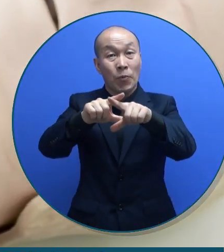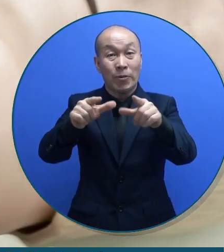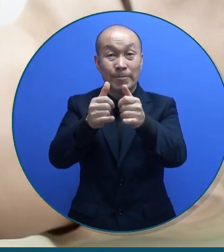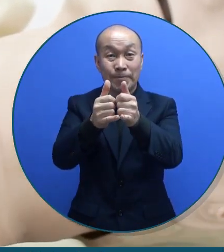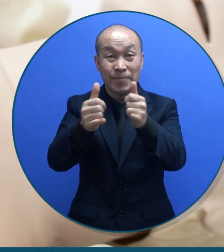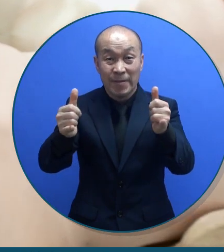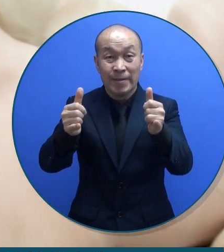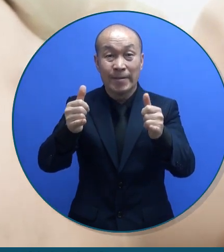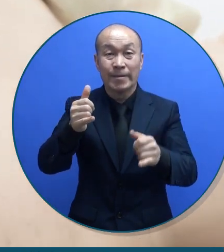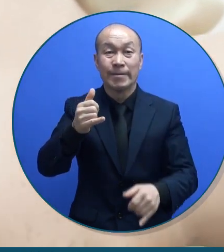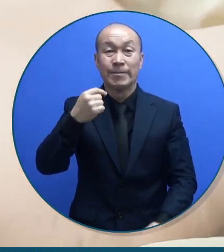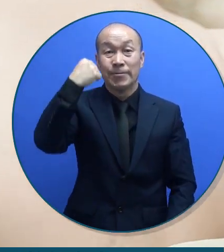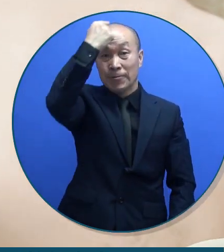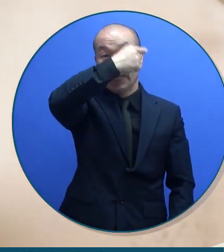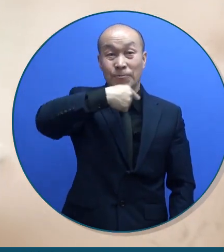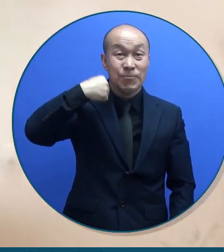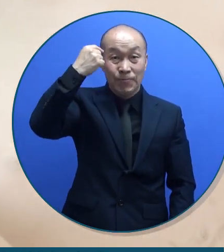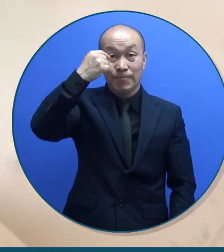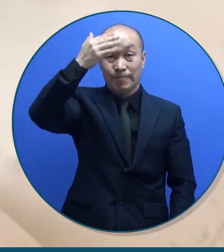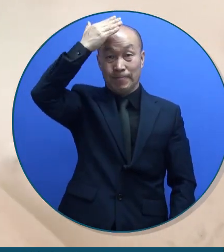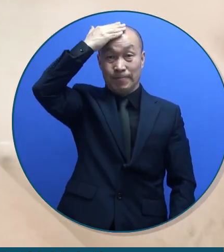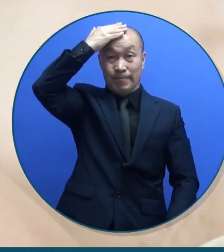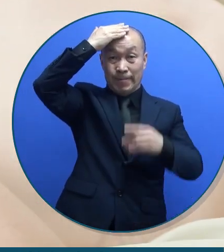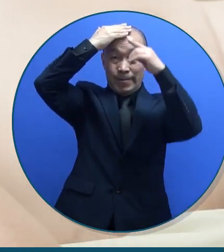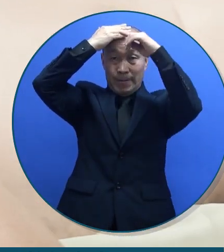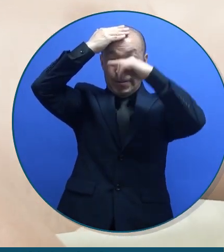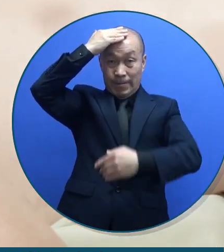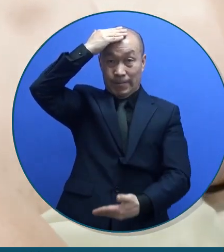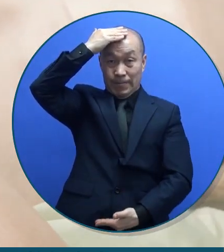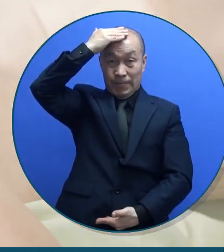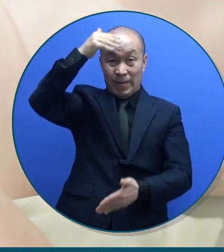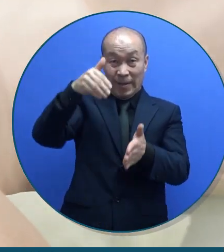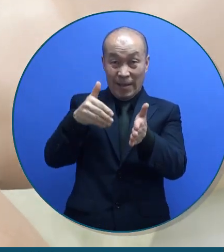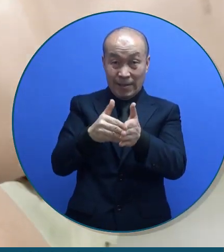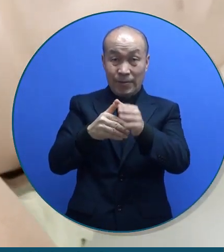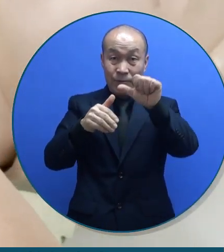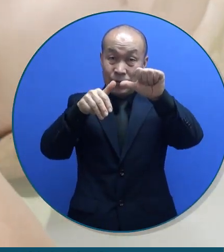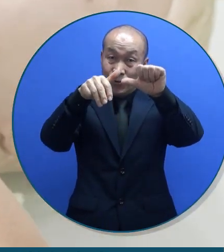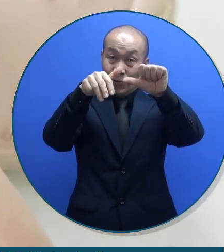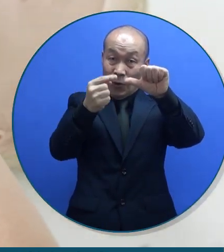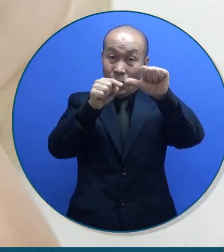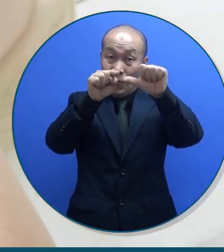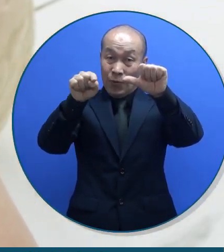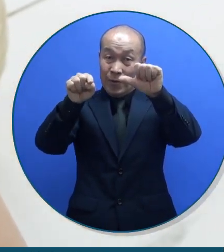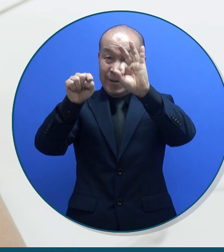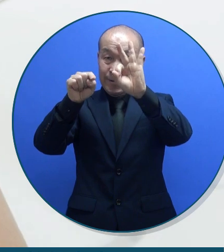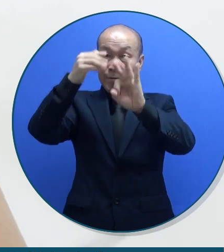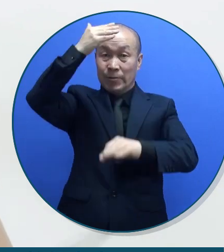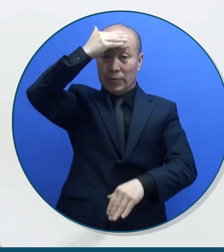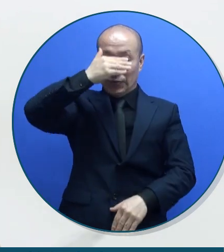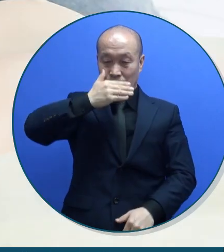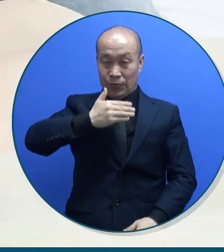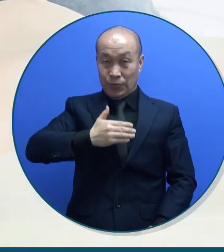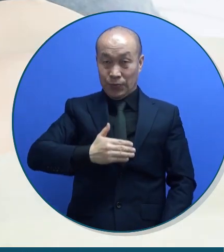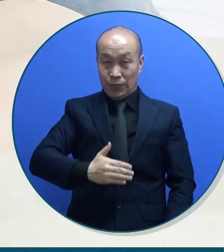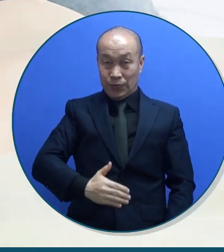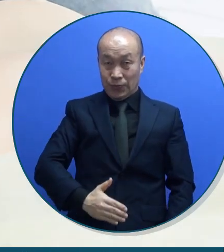비장애인의 경우 얼굴부터 배꼽까지 5에서 10초간 천천히 훑어봅니다.